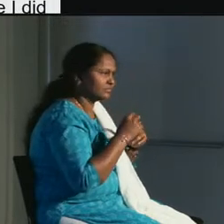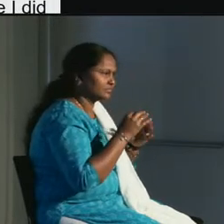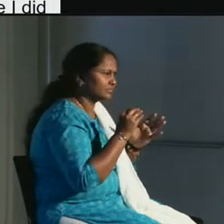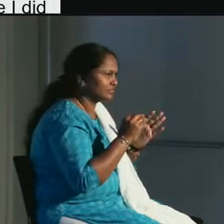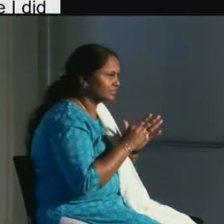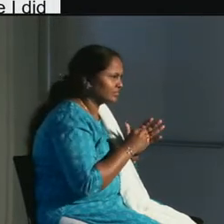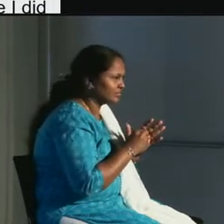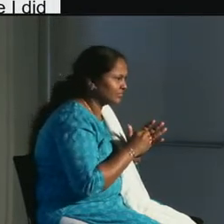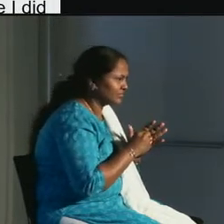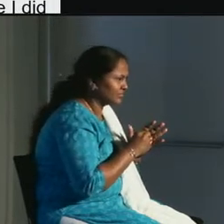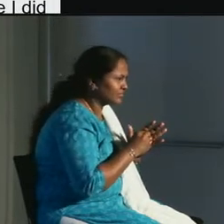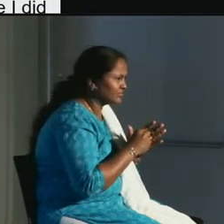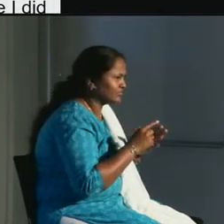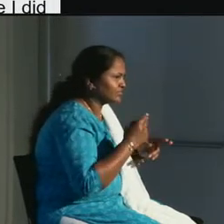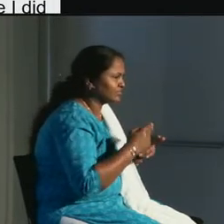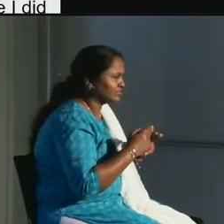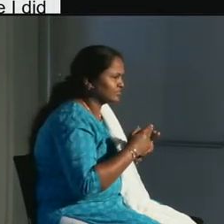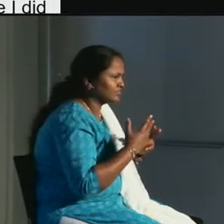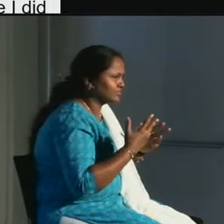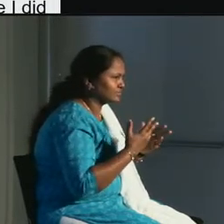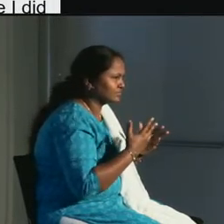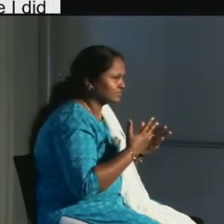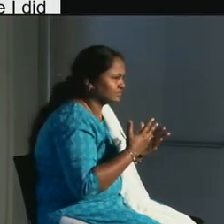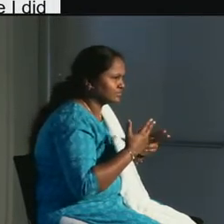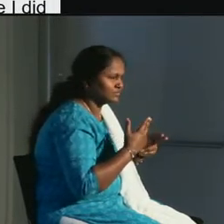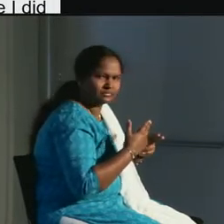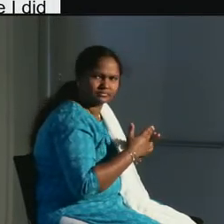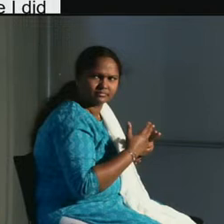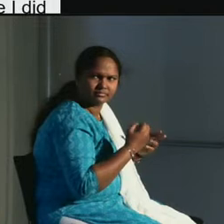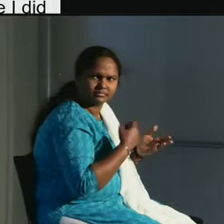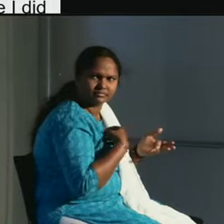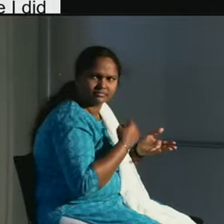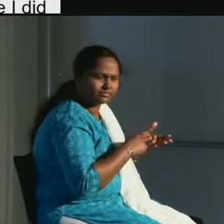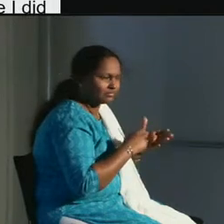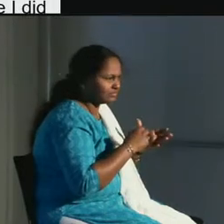वी माय नेम इज सकीना।